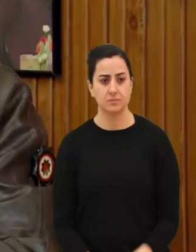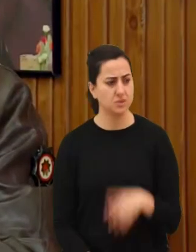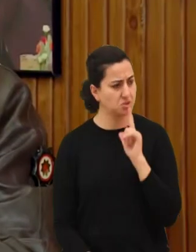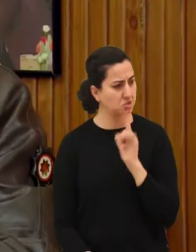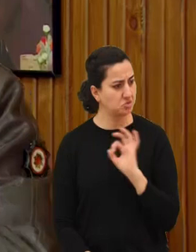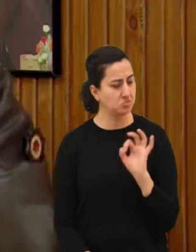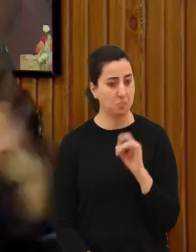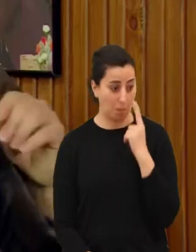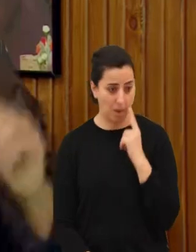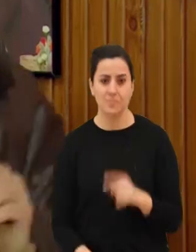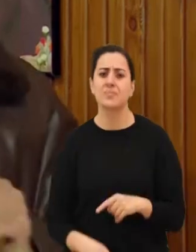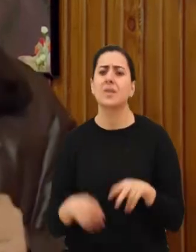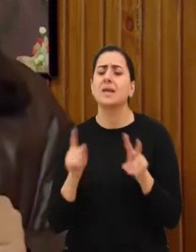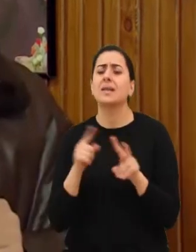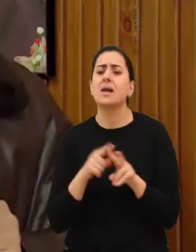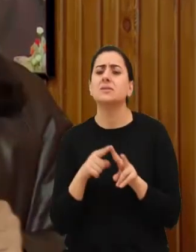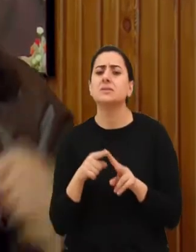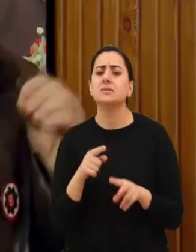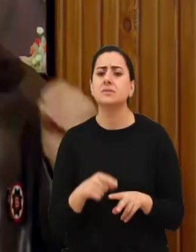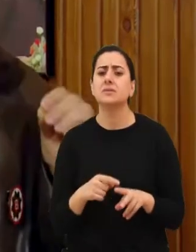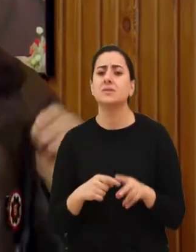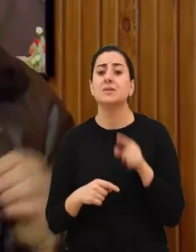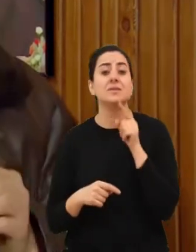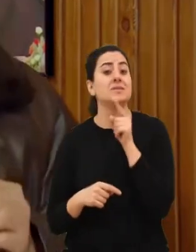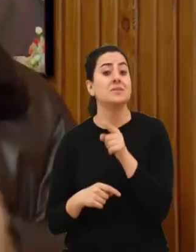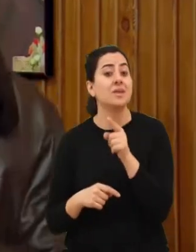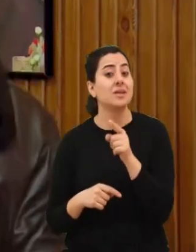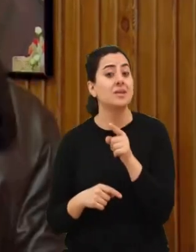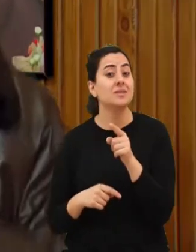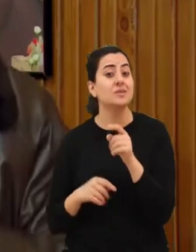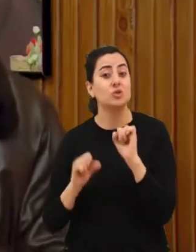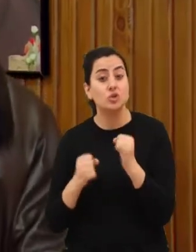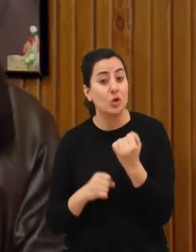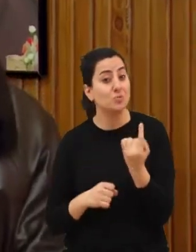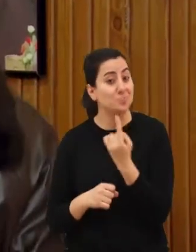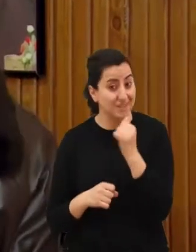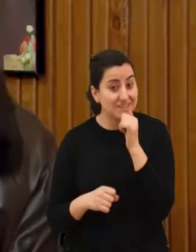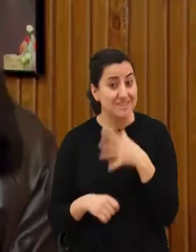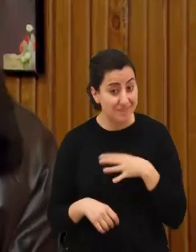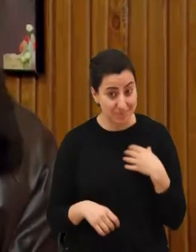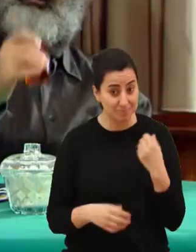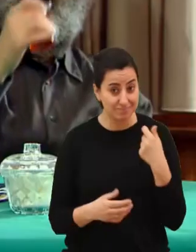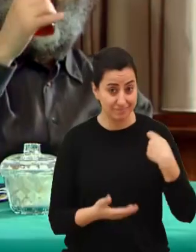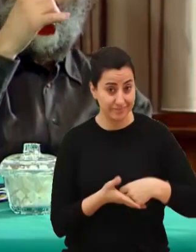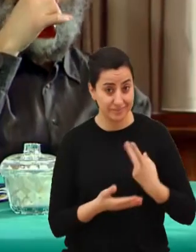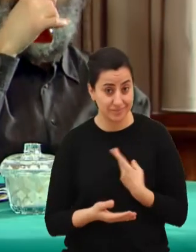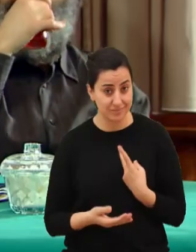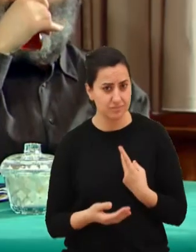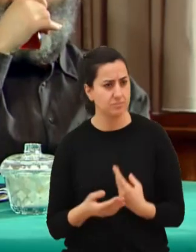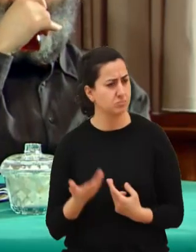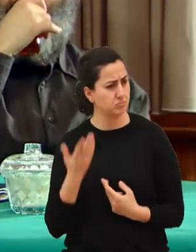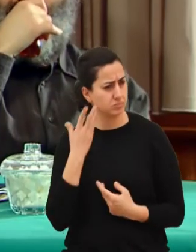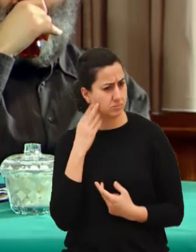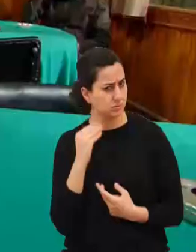Ses yok. Bak şimdi. Niyazi, sana soyuk içecek bir şey ısmarlayayım mı?